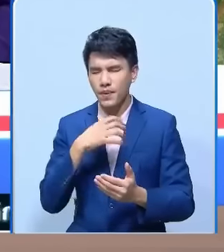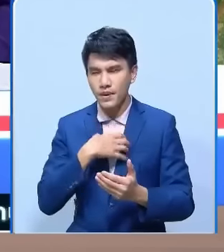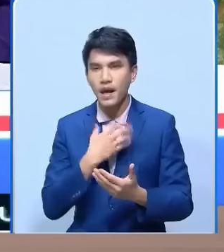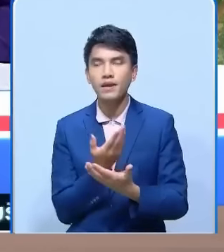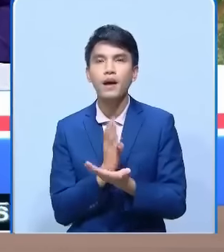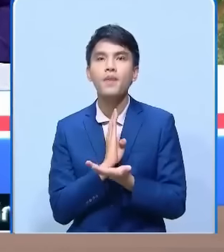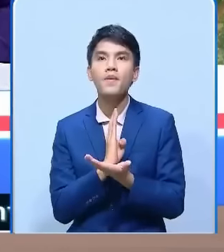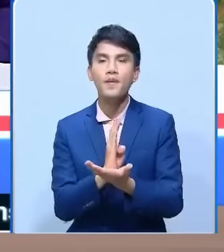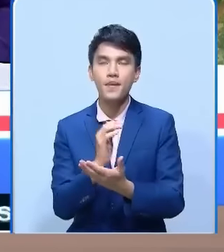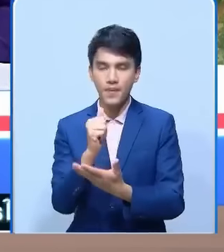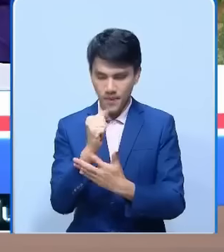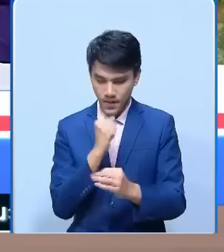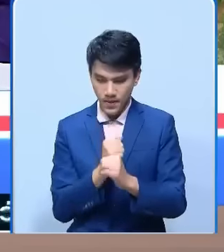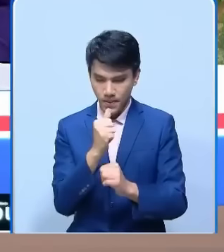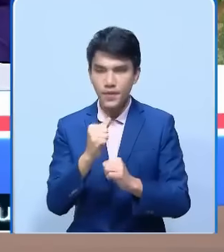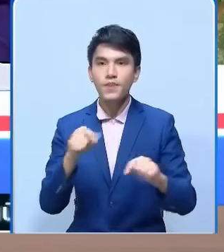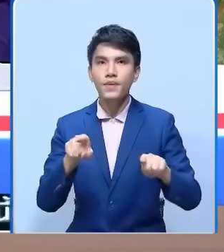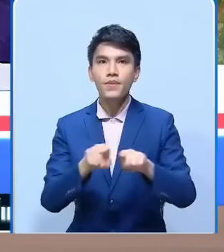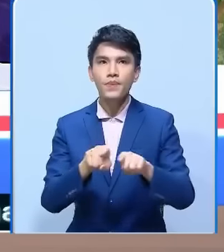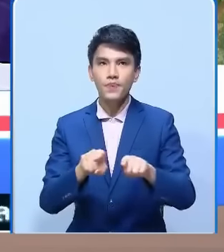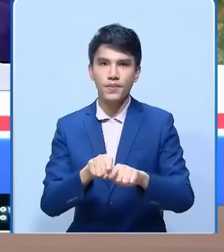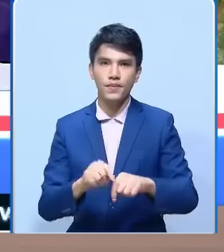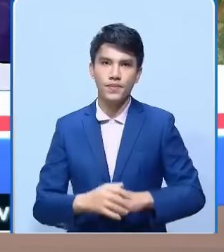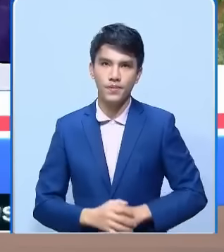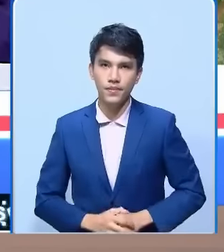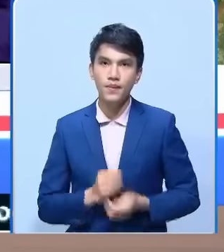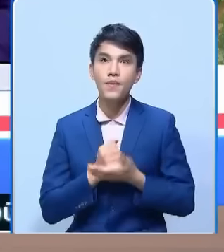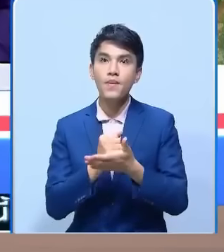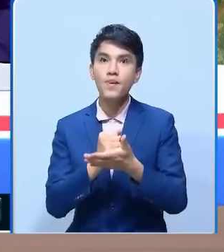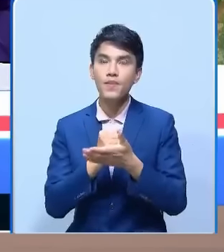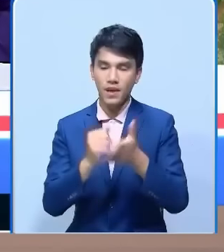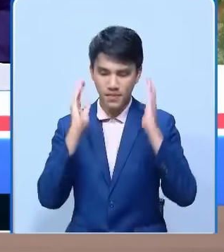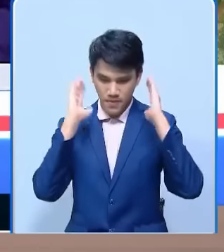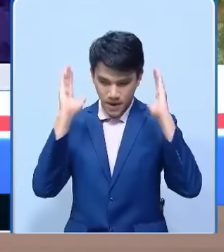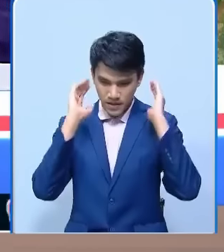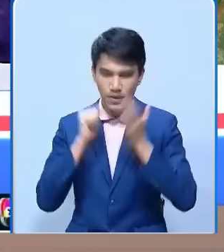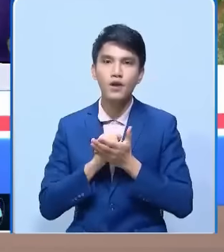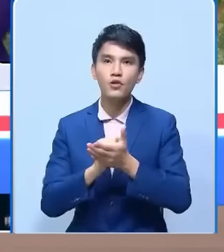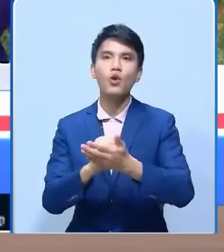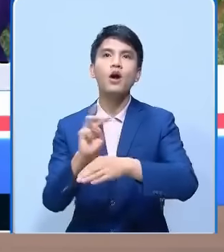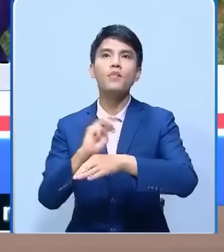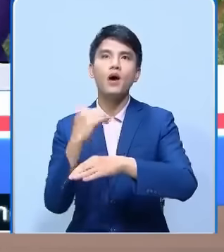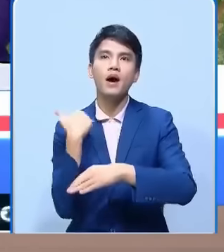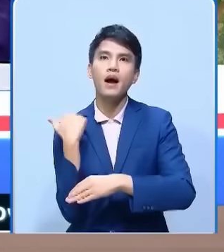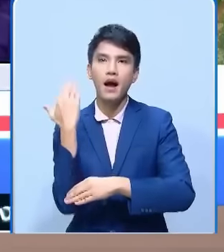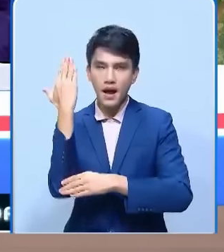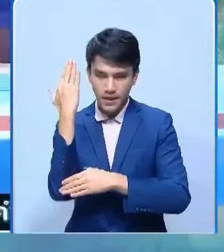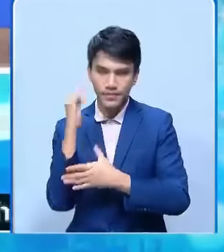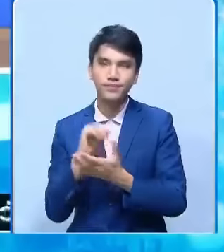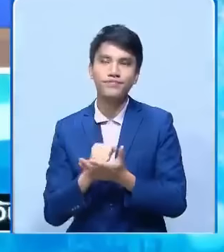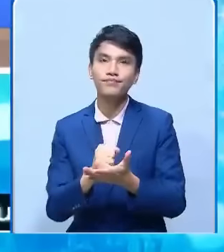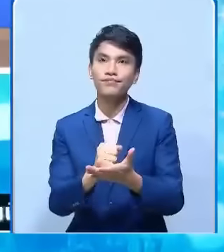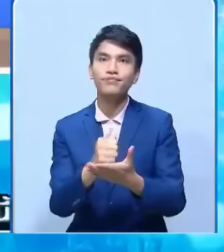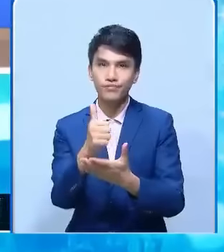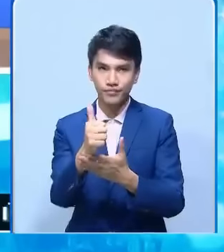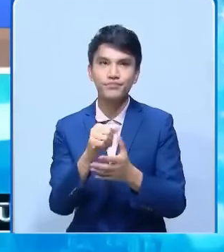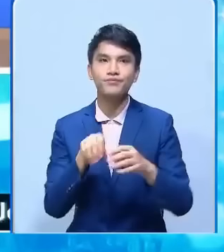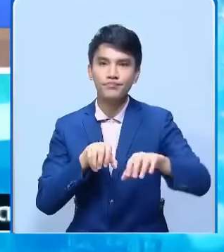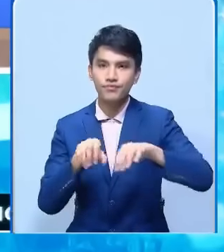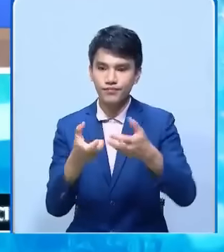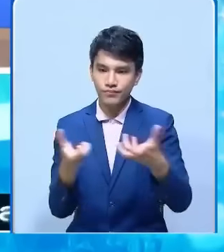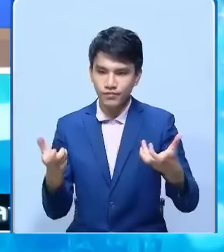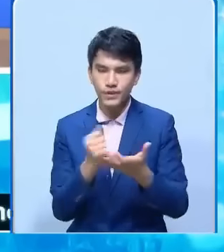าคก็เดี๋ยวจะเป็นสื่อกลางให้นะก็ไปร่วมบริจาคกับทางมูลนิธิอาสาเพื่อนพึ่งพายามญาติสภากาชาติไทยในการจัดหา